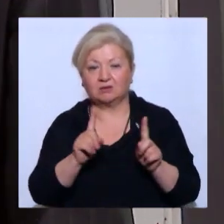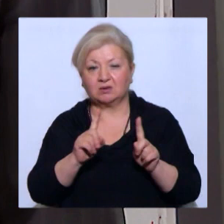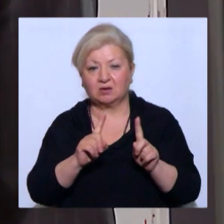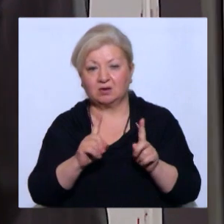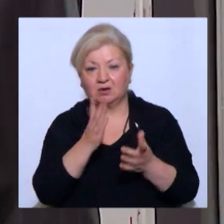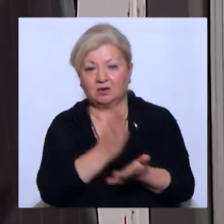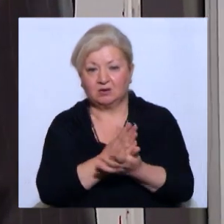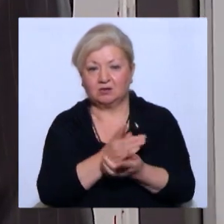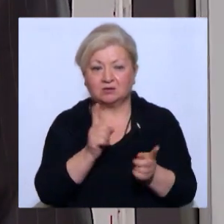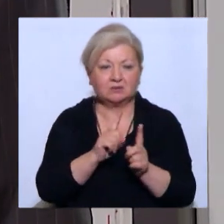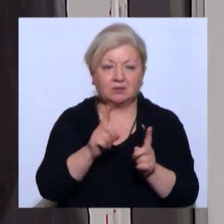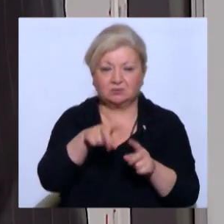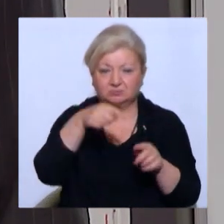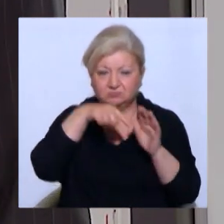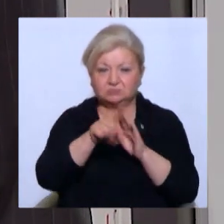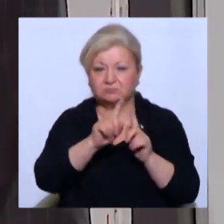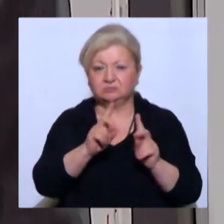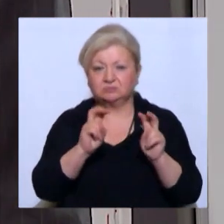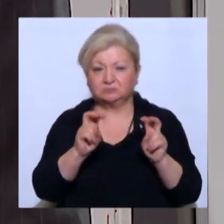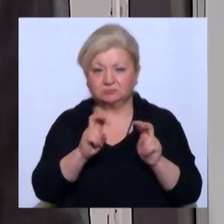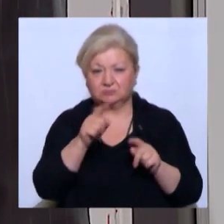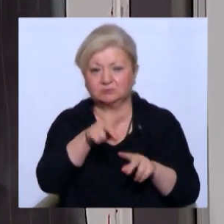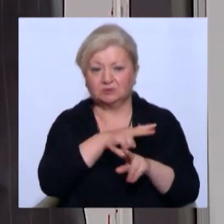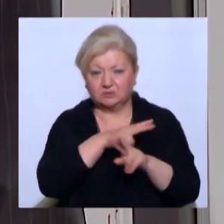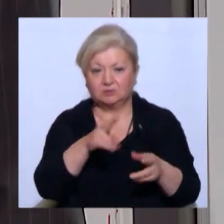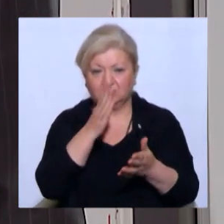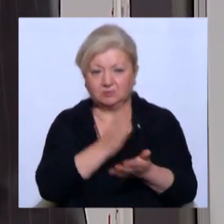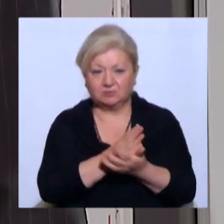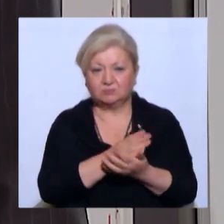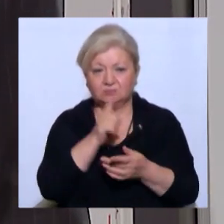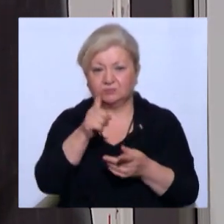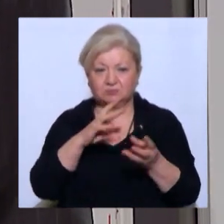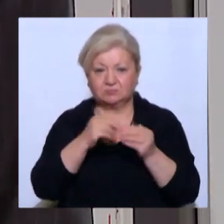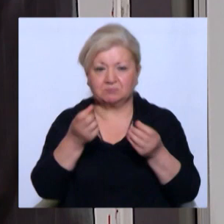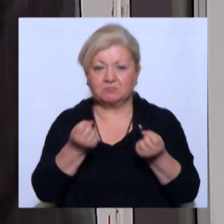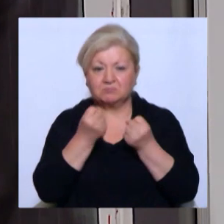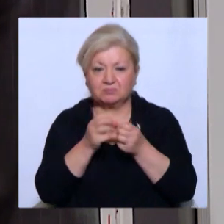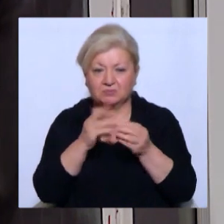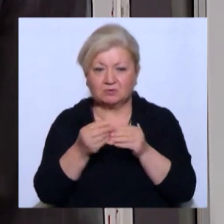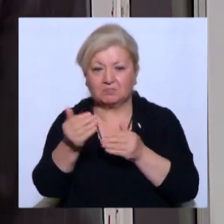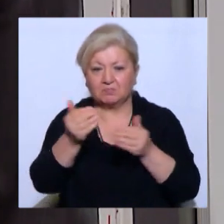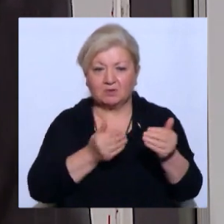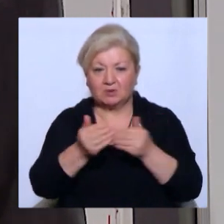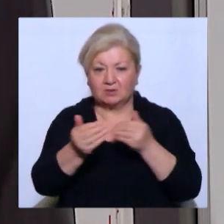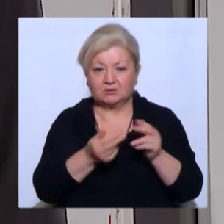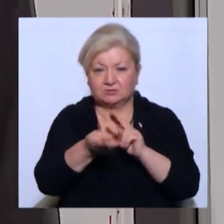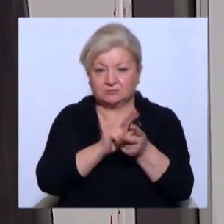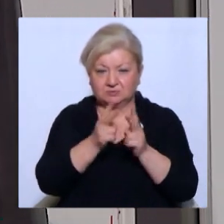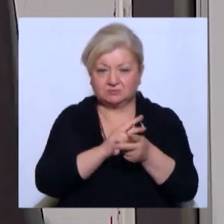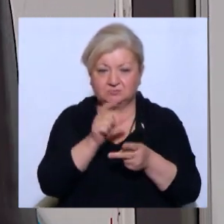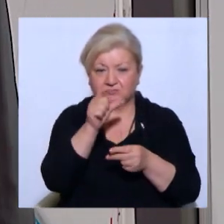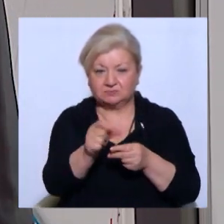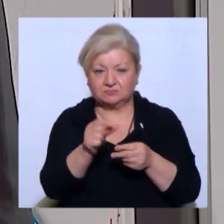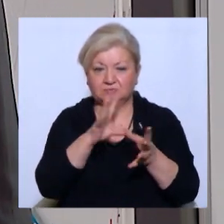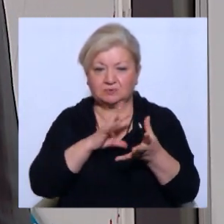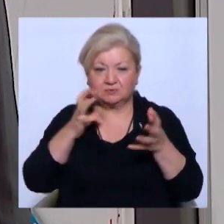არის, წარმოიდგინეთ, სიმკვრივების პერიოდული ცვლილება, გაიშვიათებული ადგილი, შეკუმშული ადგილი, აი ამის